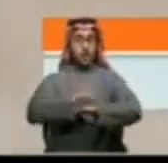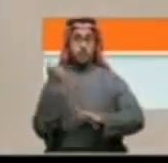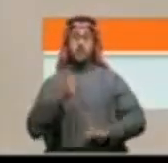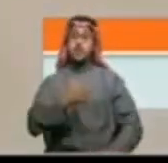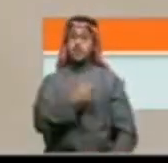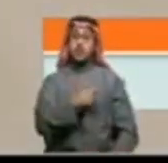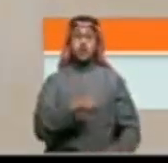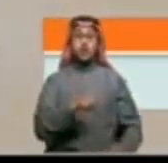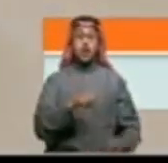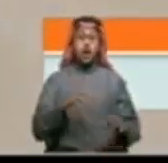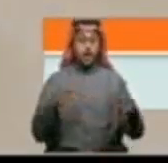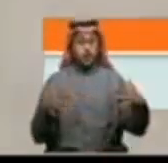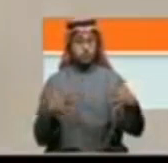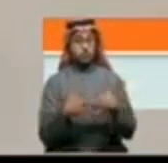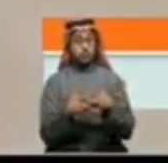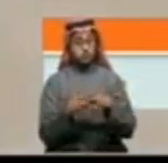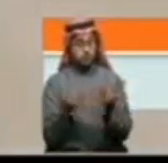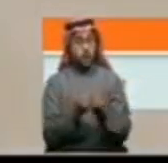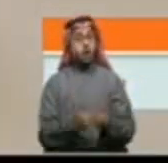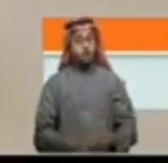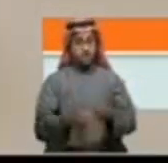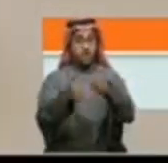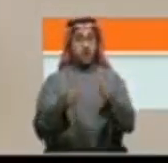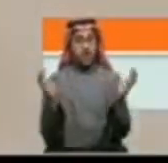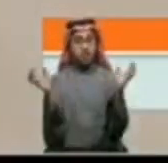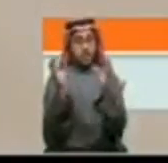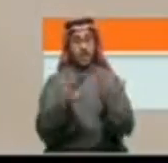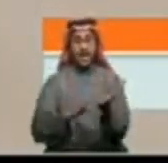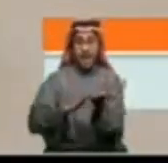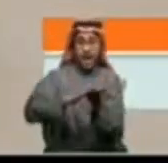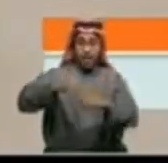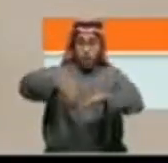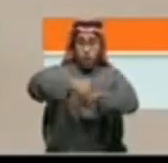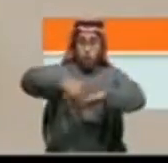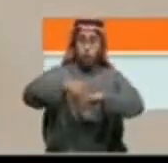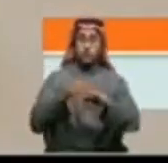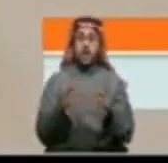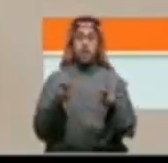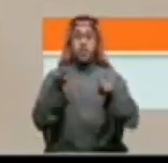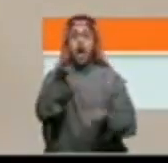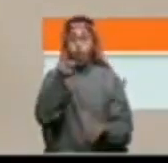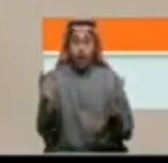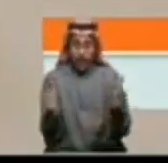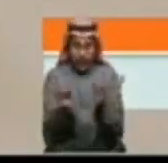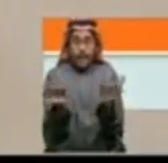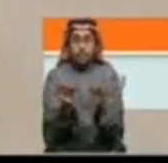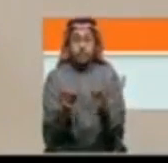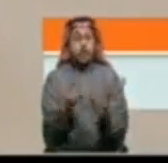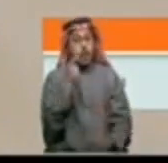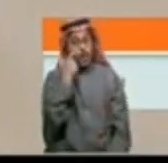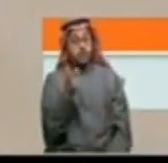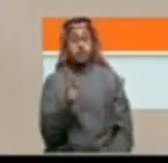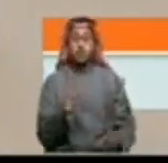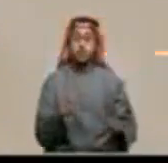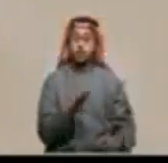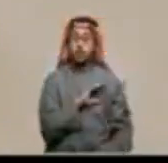الصين تايوان جزءا لا يتجزأ من أراضيها ولا تستبعد اللجوء للخيار العسكري